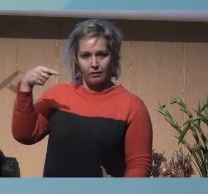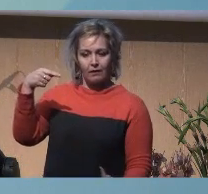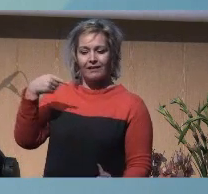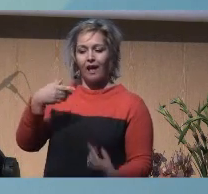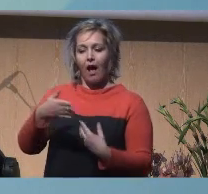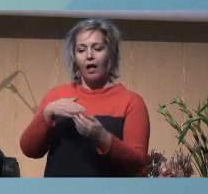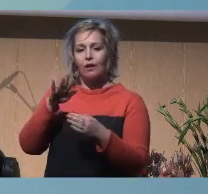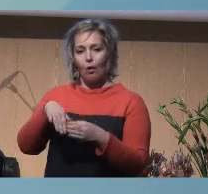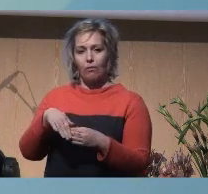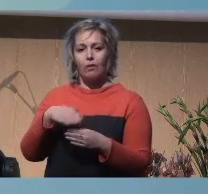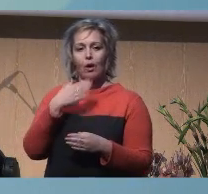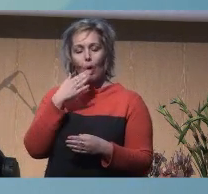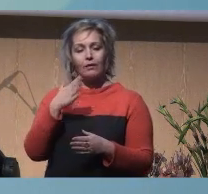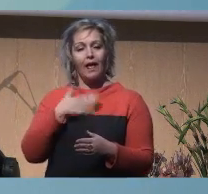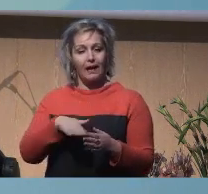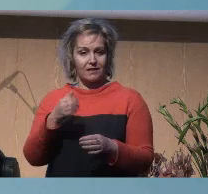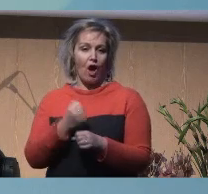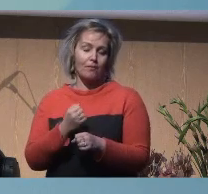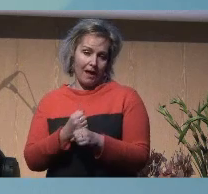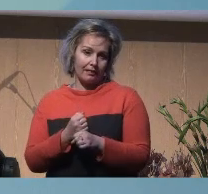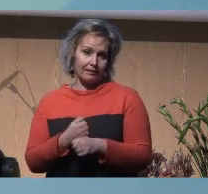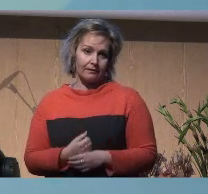handler om godt helsearbeid.